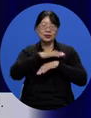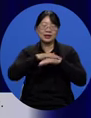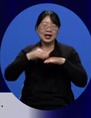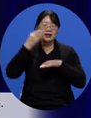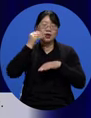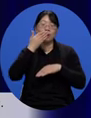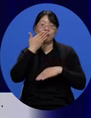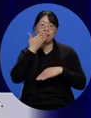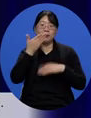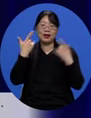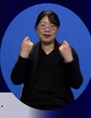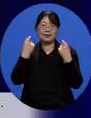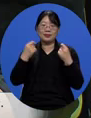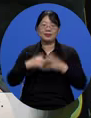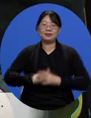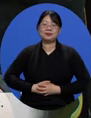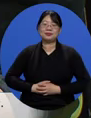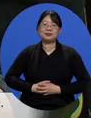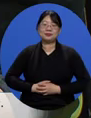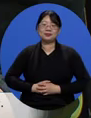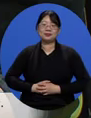적응할 수 있는 그런 아이들을 키워 낼 수 있다 생각해요